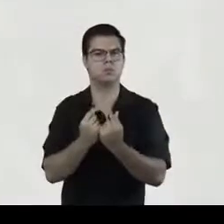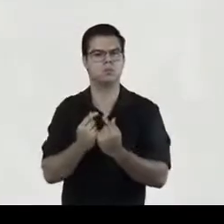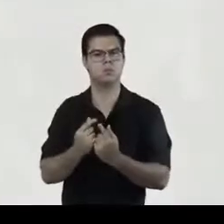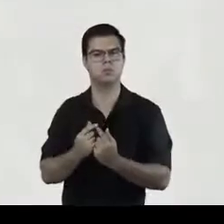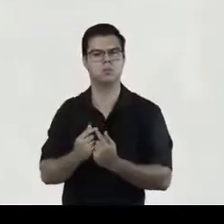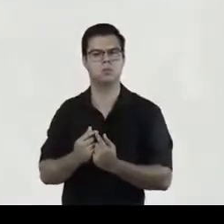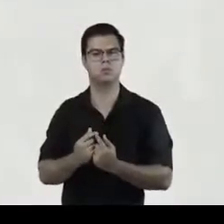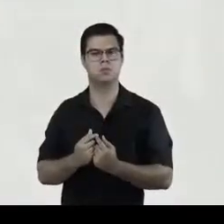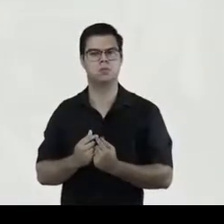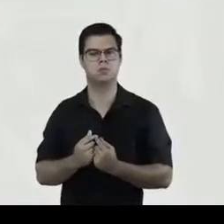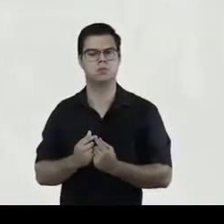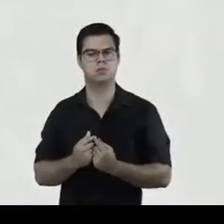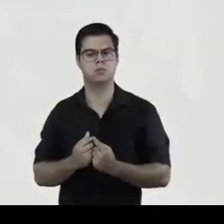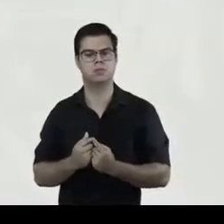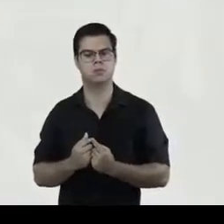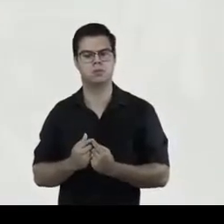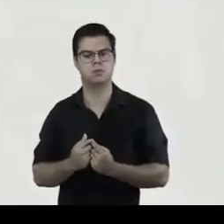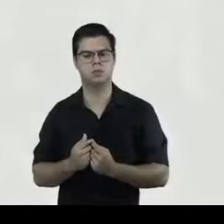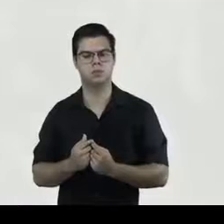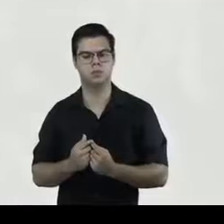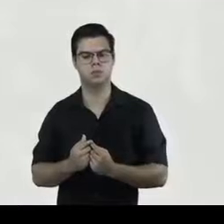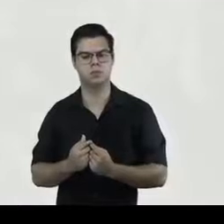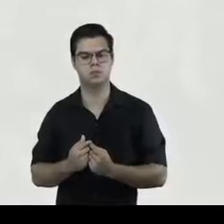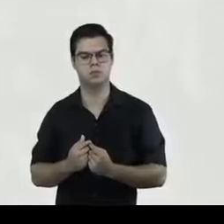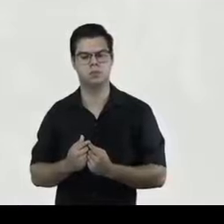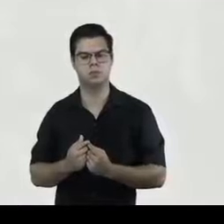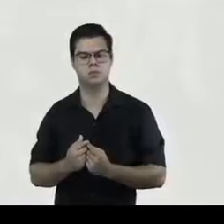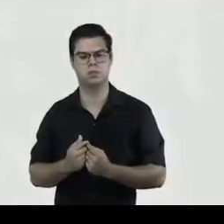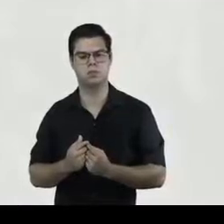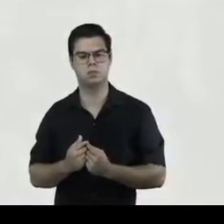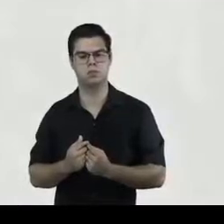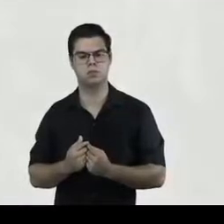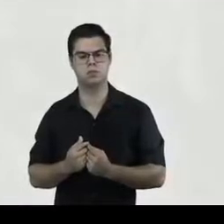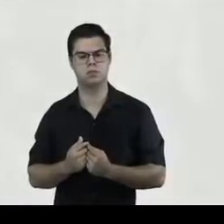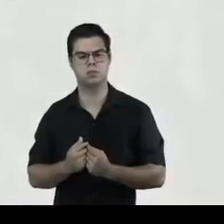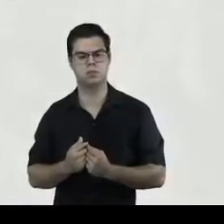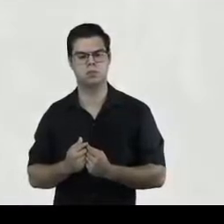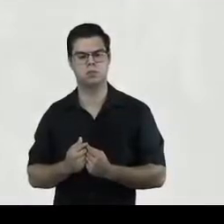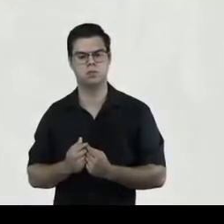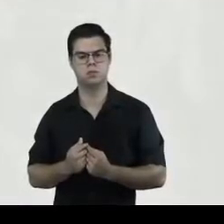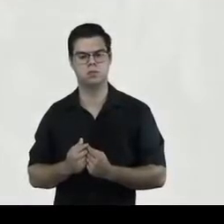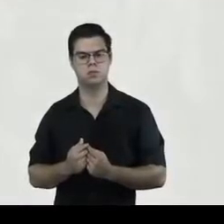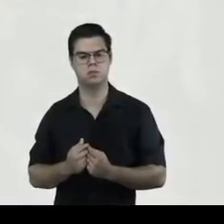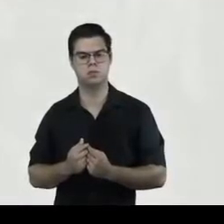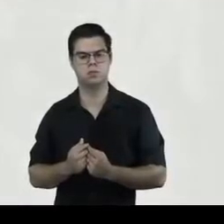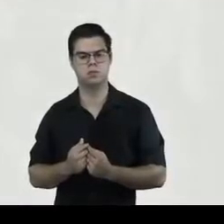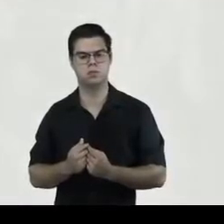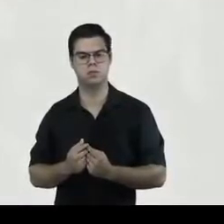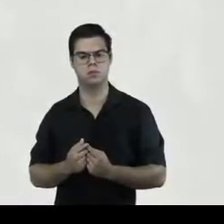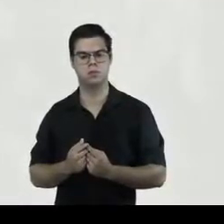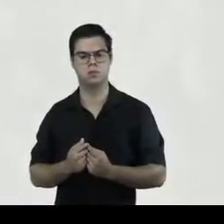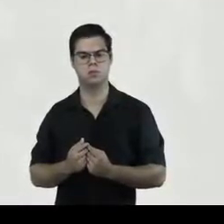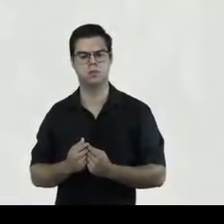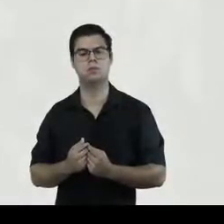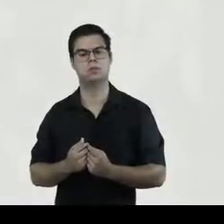Copier et contrefaire à la Renaissance, faux et usage de faux ». Merci. Merci.